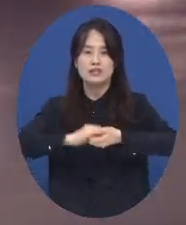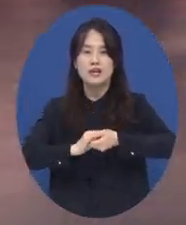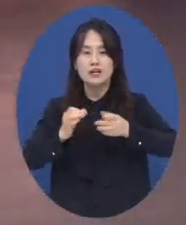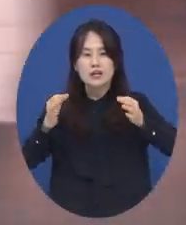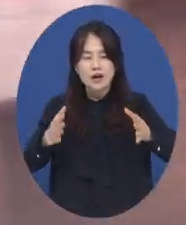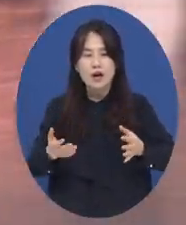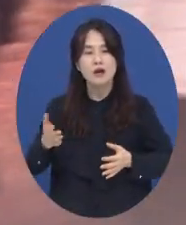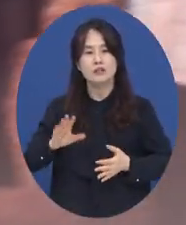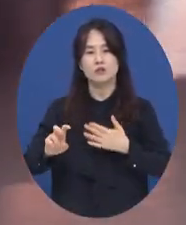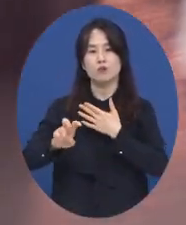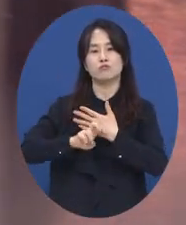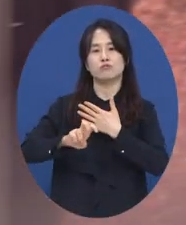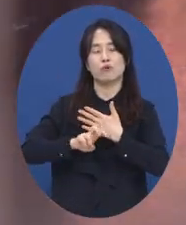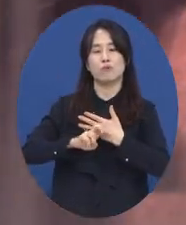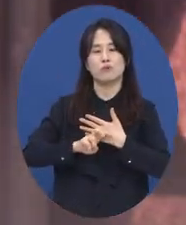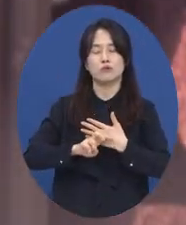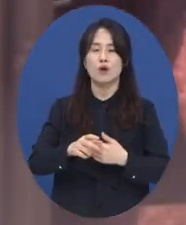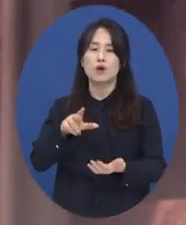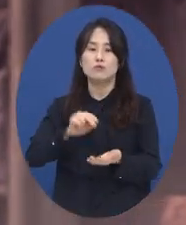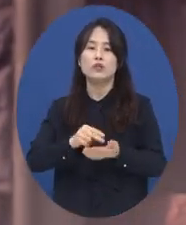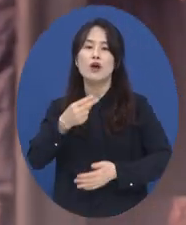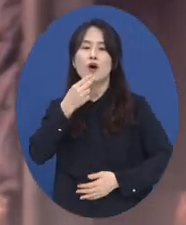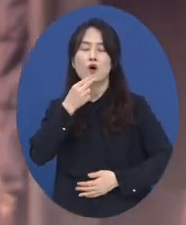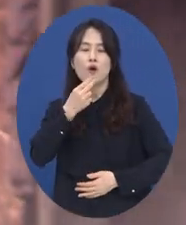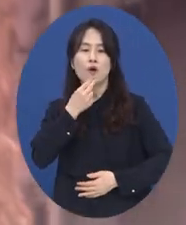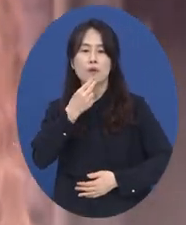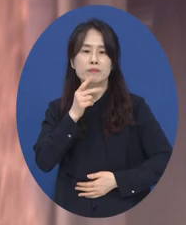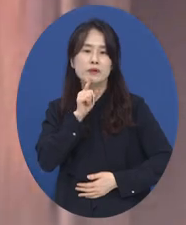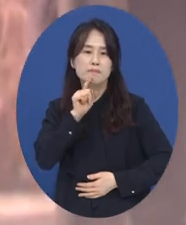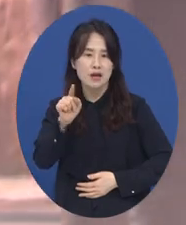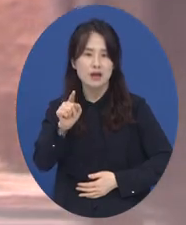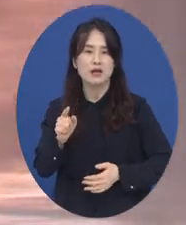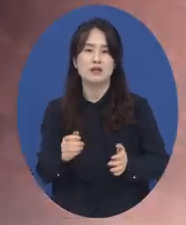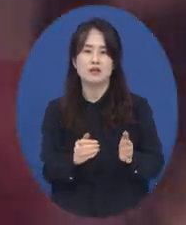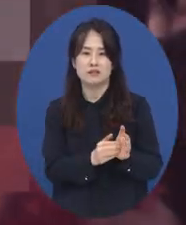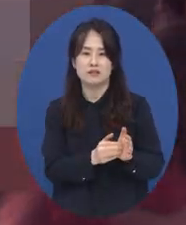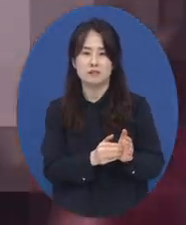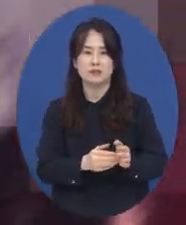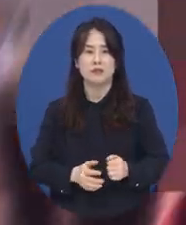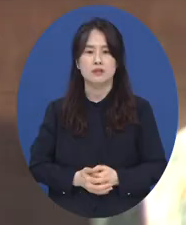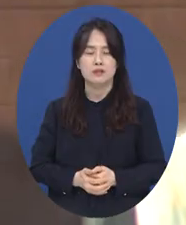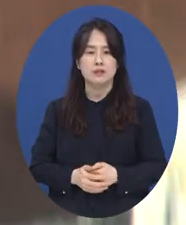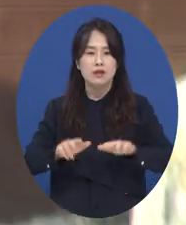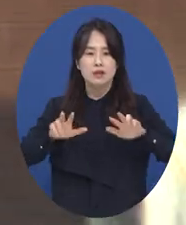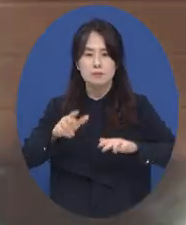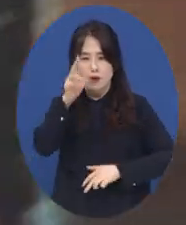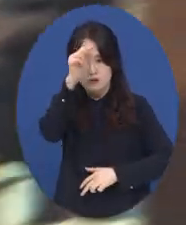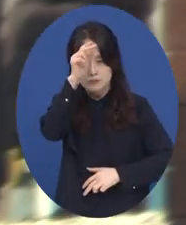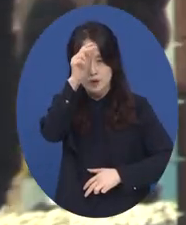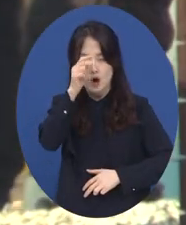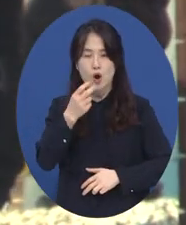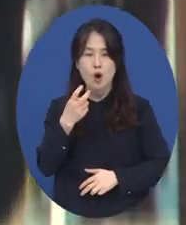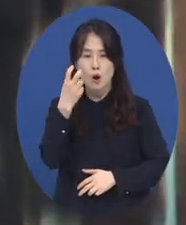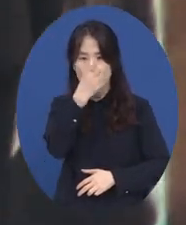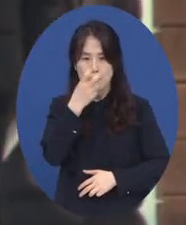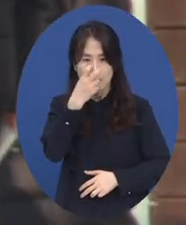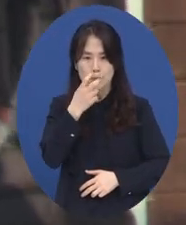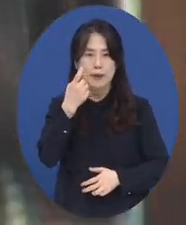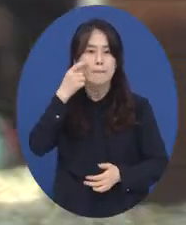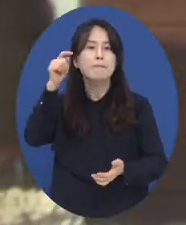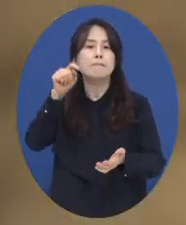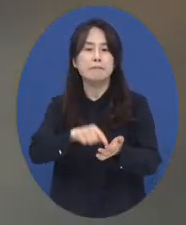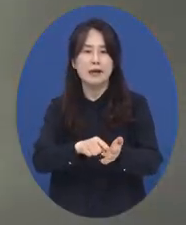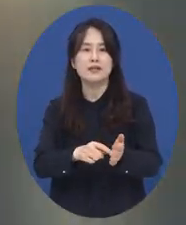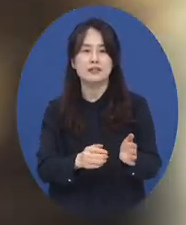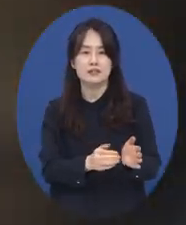버젓이 아무 문제가 없다 며 불법을 자행하는 공인중개사 도 이번 경기도 공정 특별사법경찰 딴 수사에